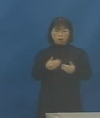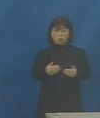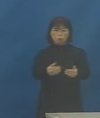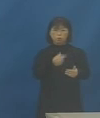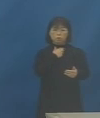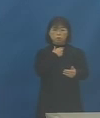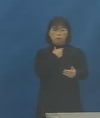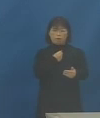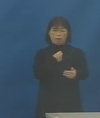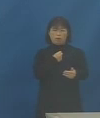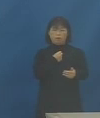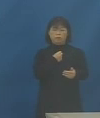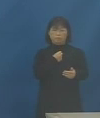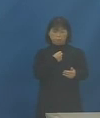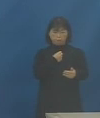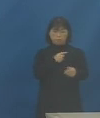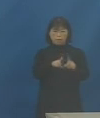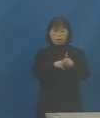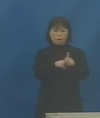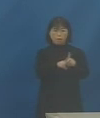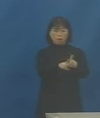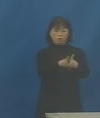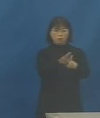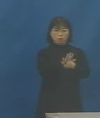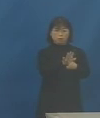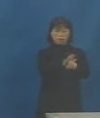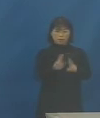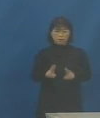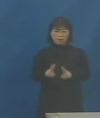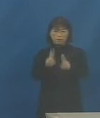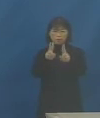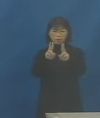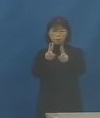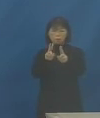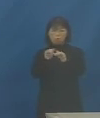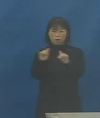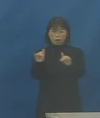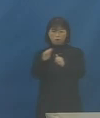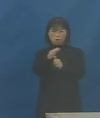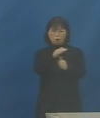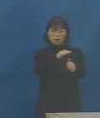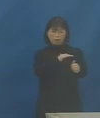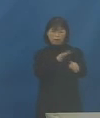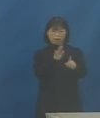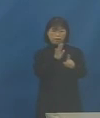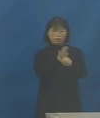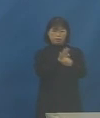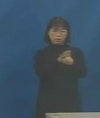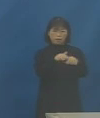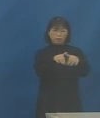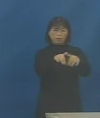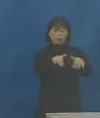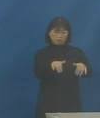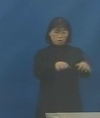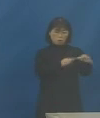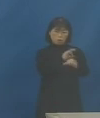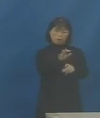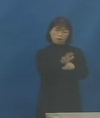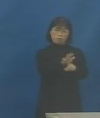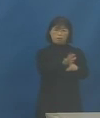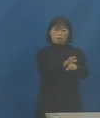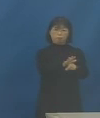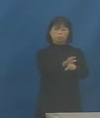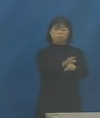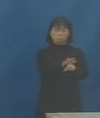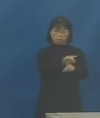ます伴奏支援をして専門家を派遣したいですね支援機関での経営支援など